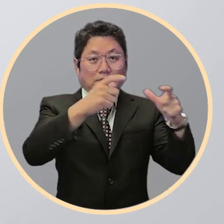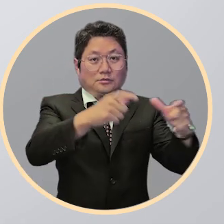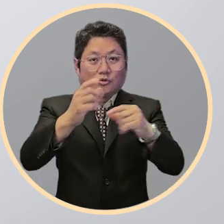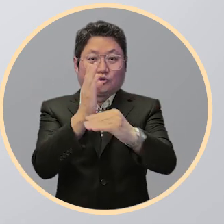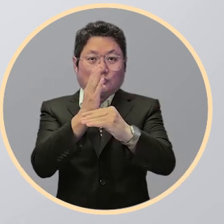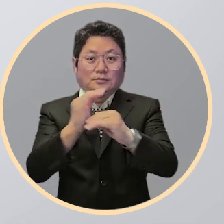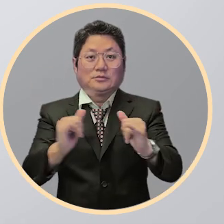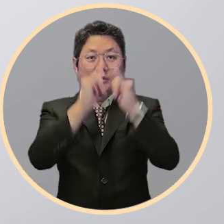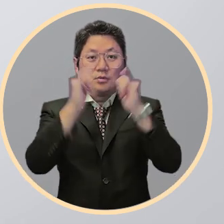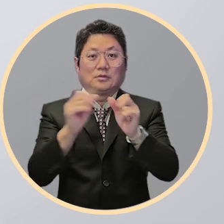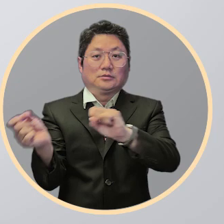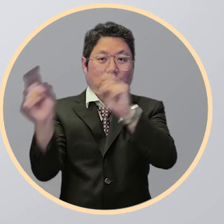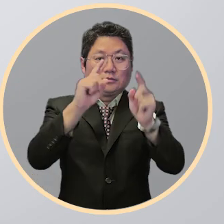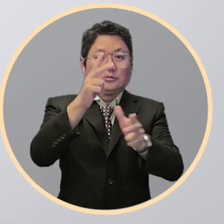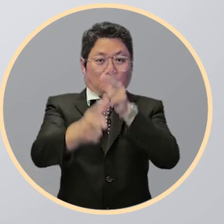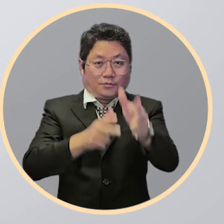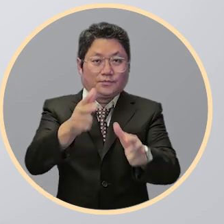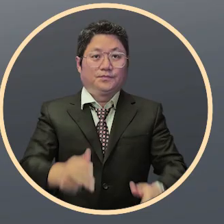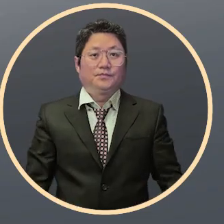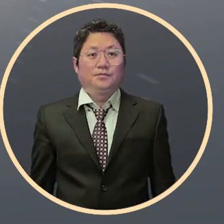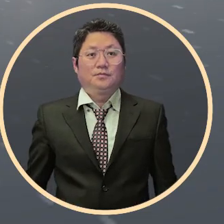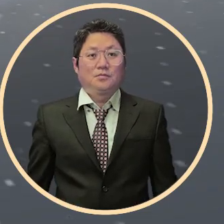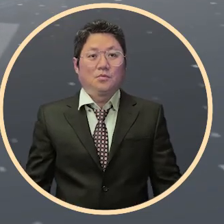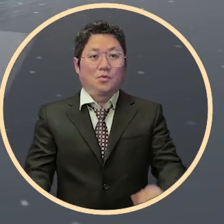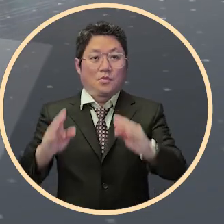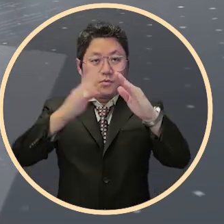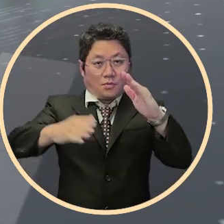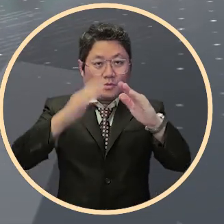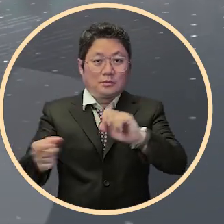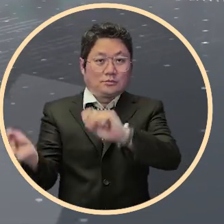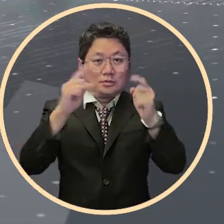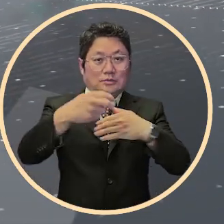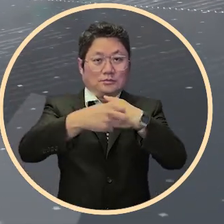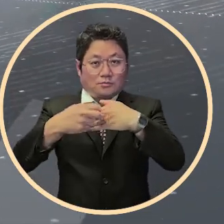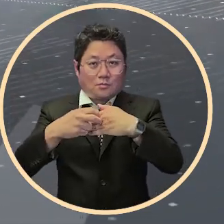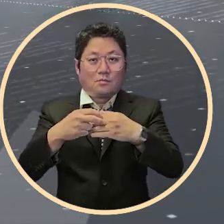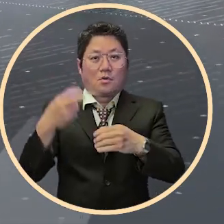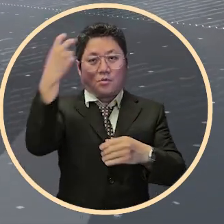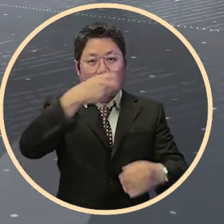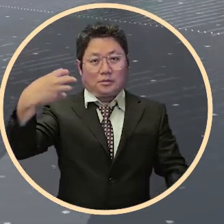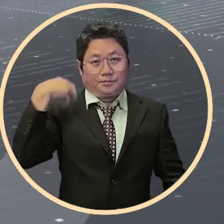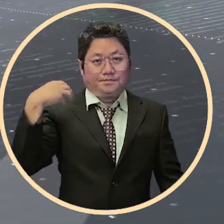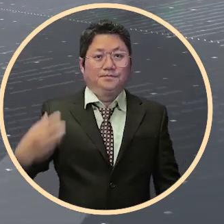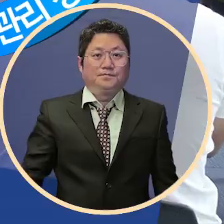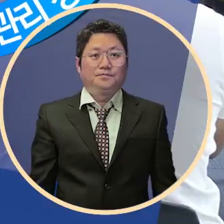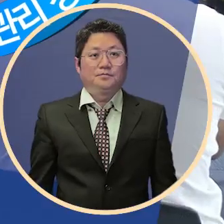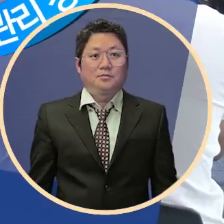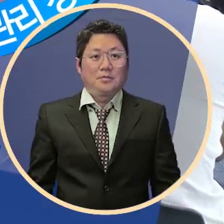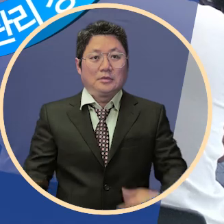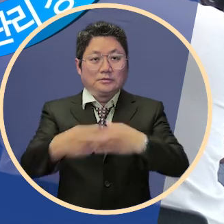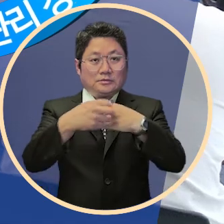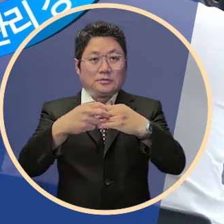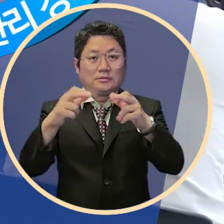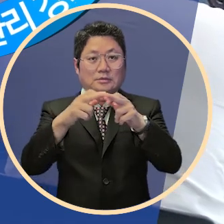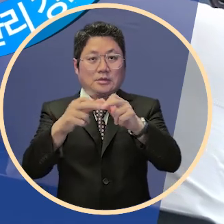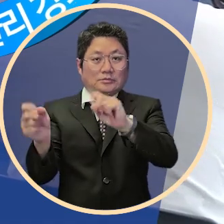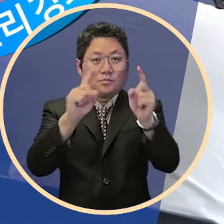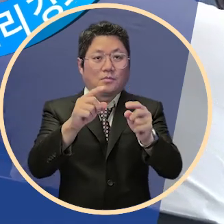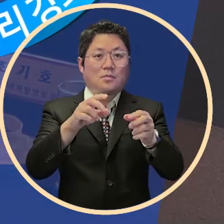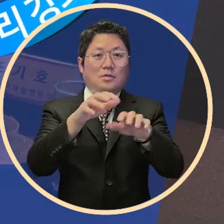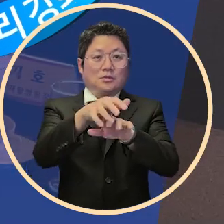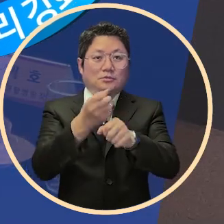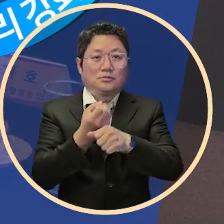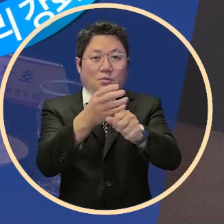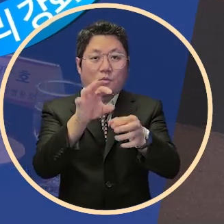보건소의 지역사회 중심 재활 사업을 아우르는 공공재활의료의 컨트롤타워 역할을 통하여 장애인